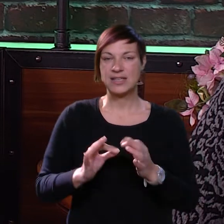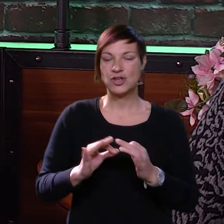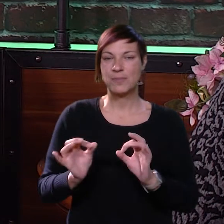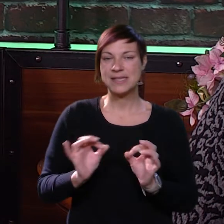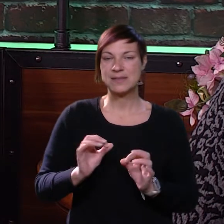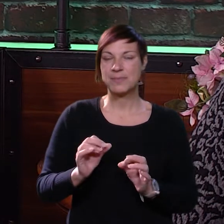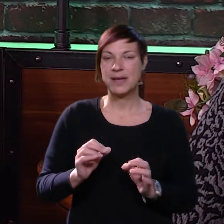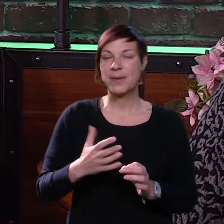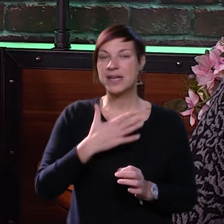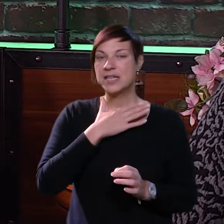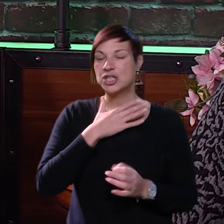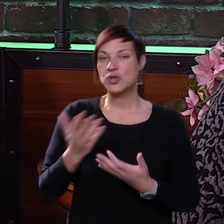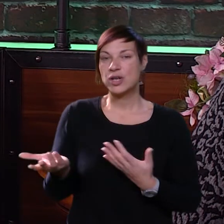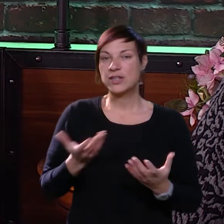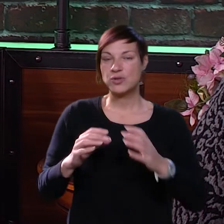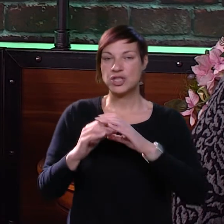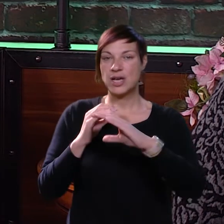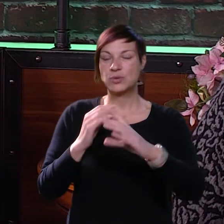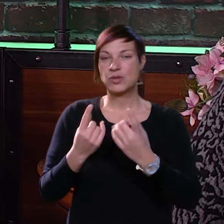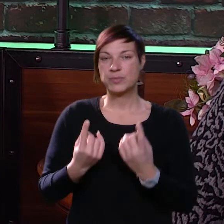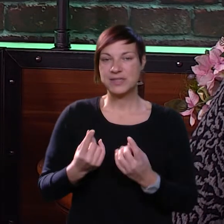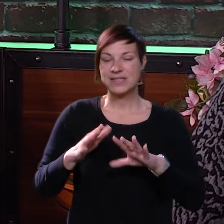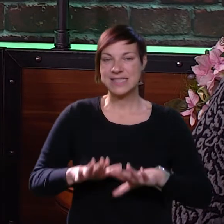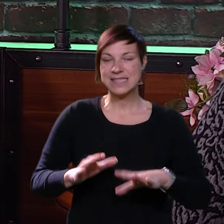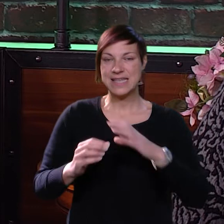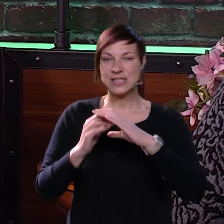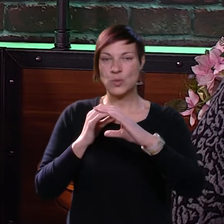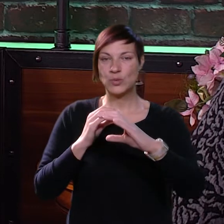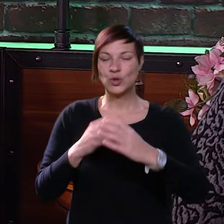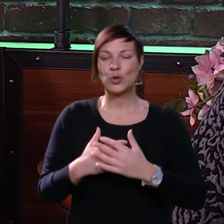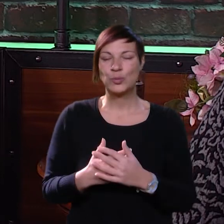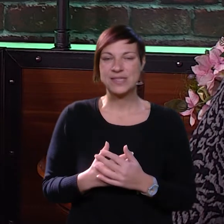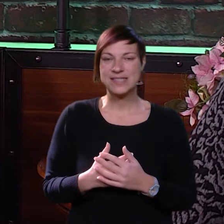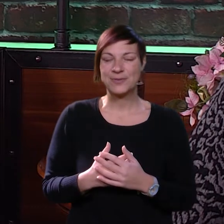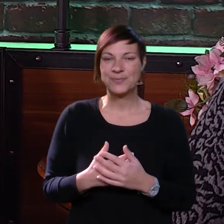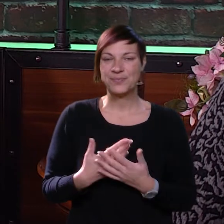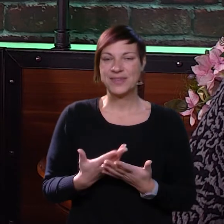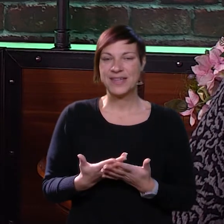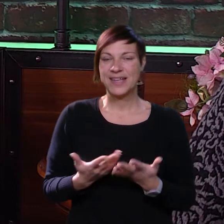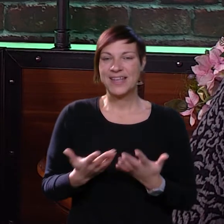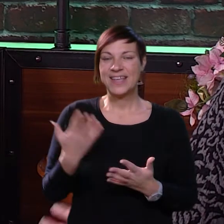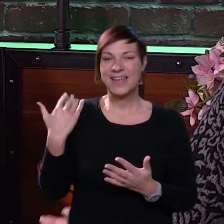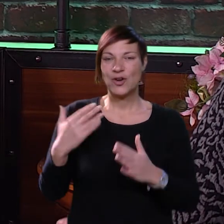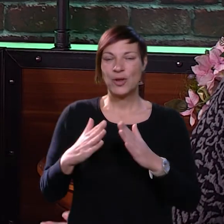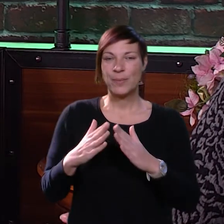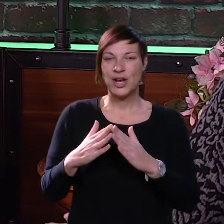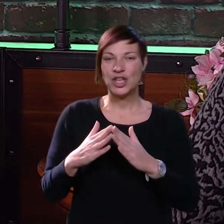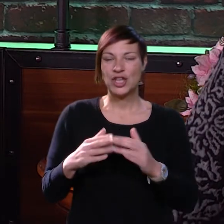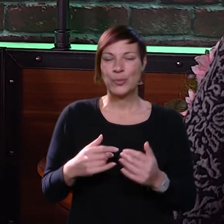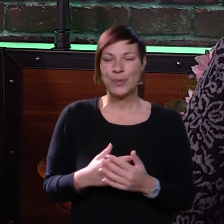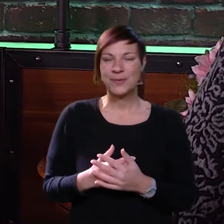Toma spreman sam iz škole doći na autobusnu stanicu i sam sjest u autobus. I ode doma, kako je